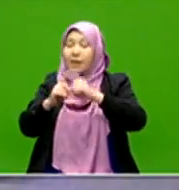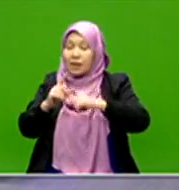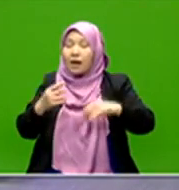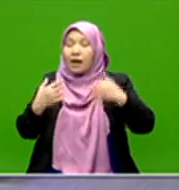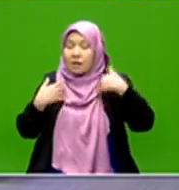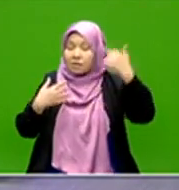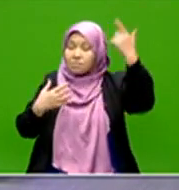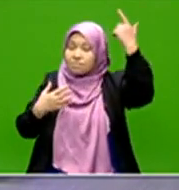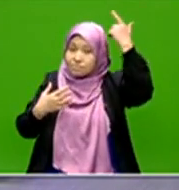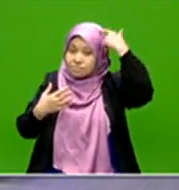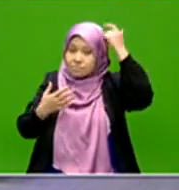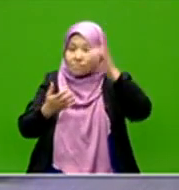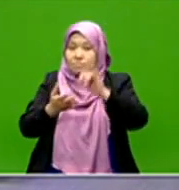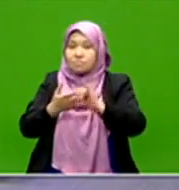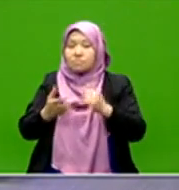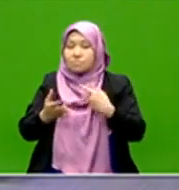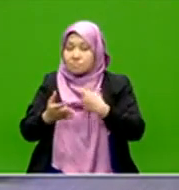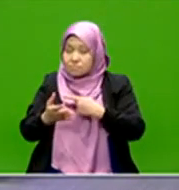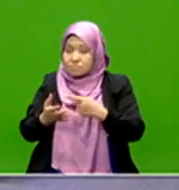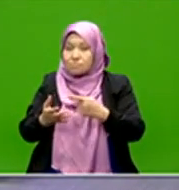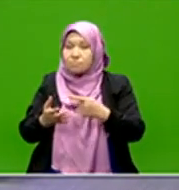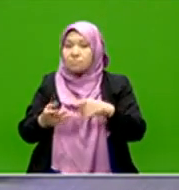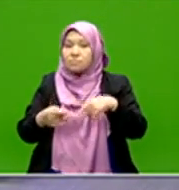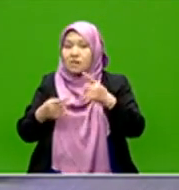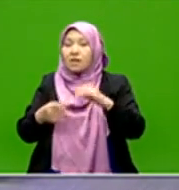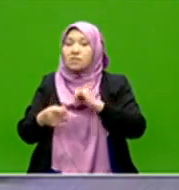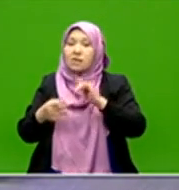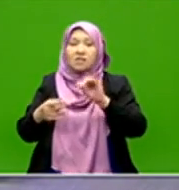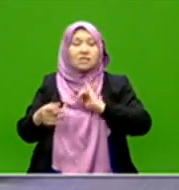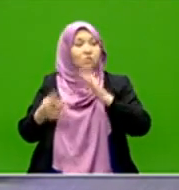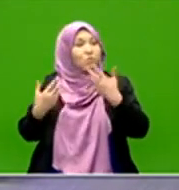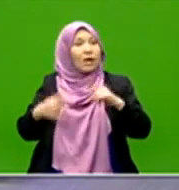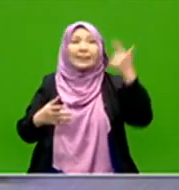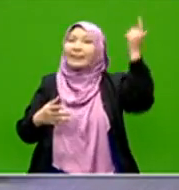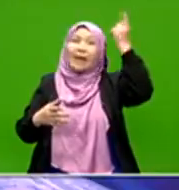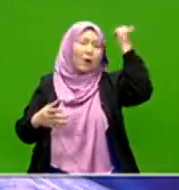saja pergi ke umrah ini, ustaz, ya. Kalau cakap saya dah tahu, apa jadi, ustaz?